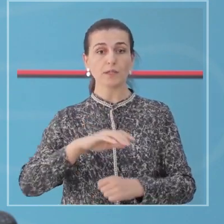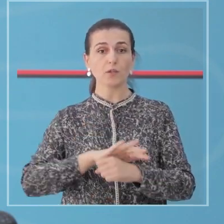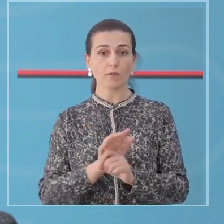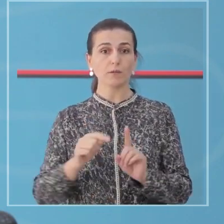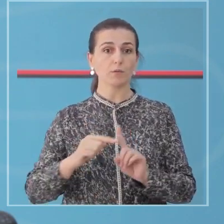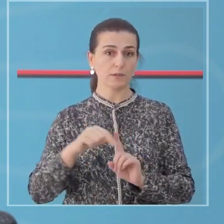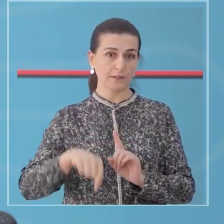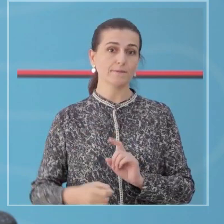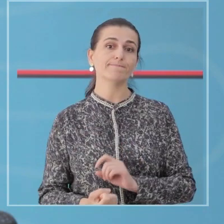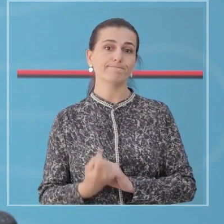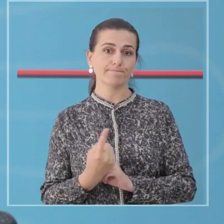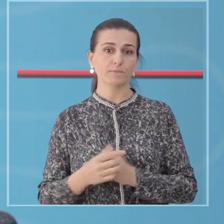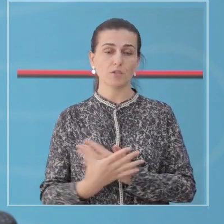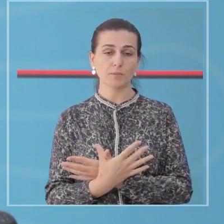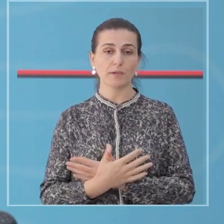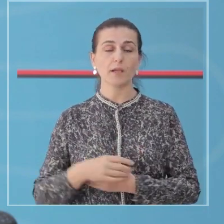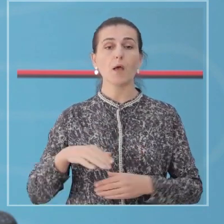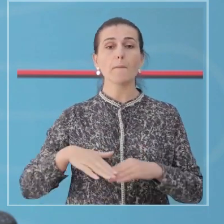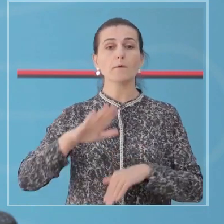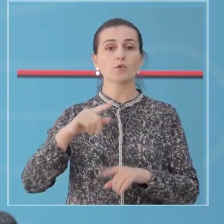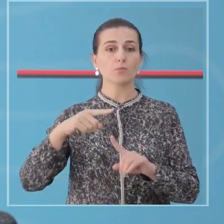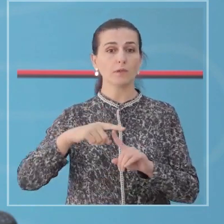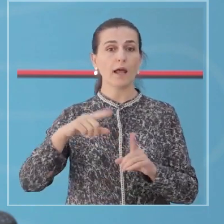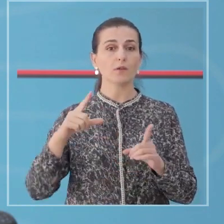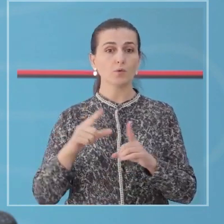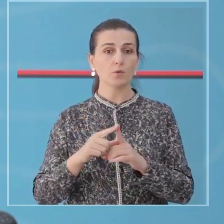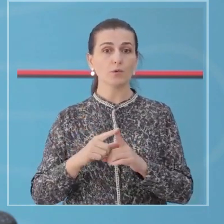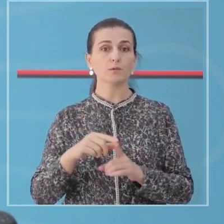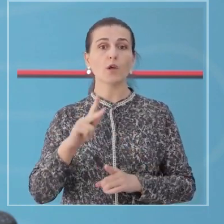janë aktiv me COVID-19, kryesisht në Tiranë, në Durrës dhe në Kruj.